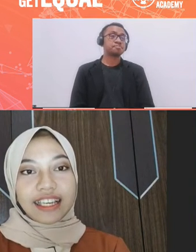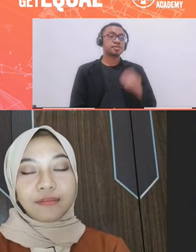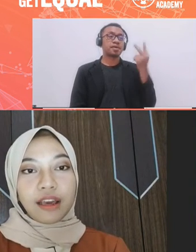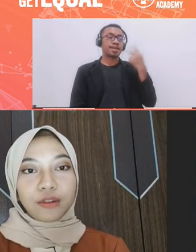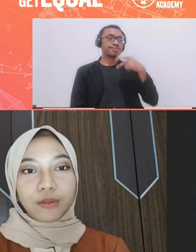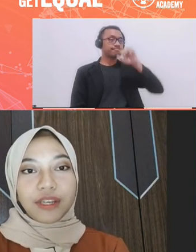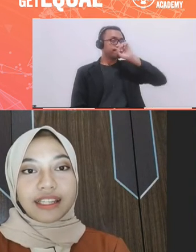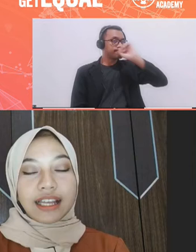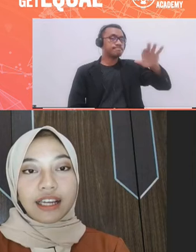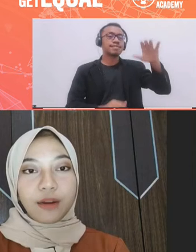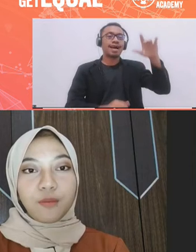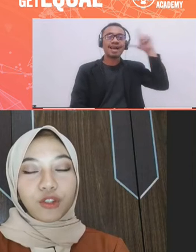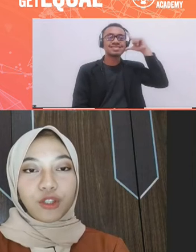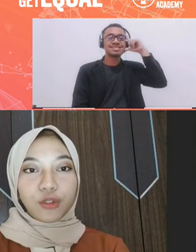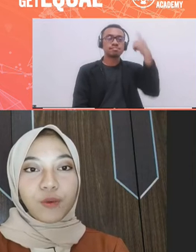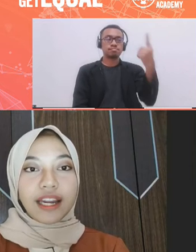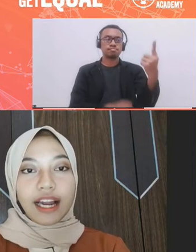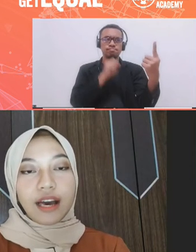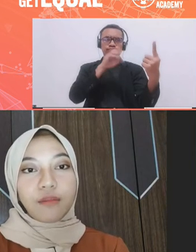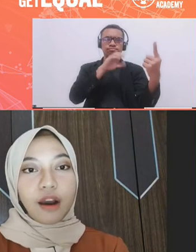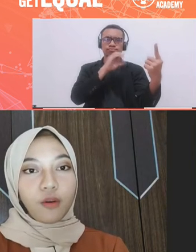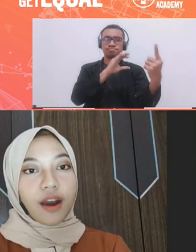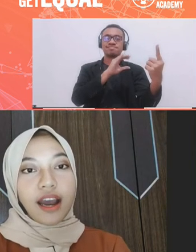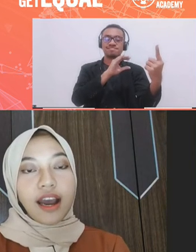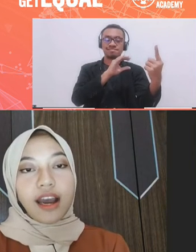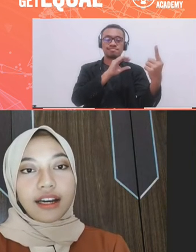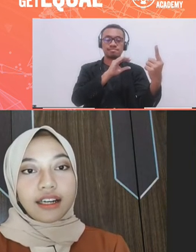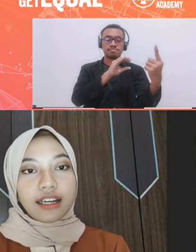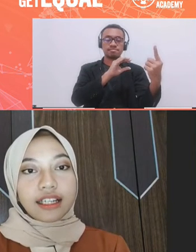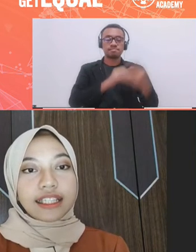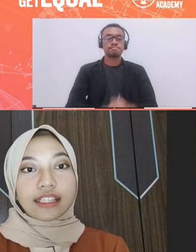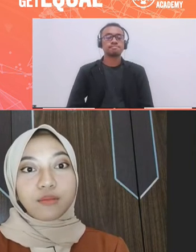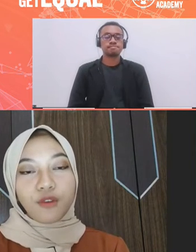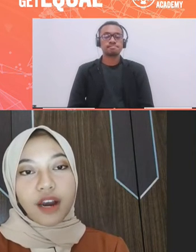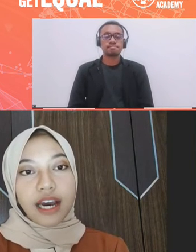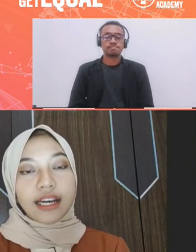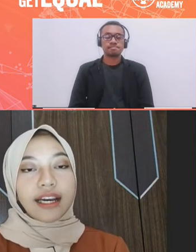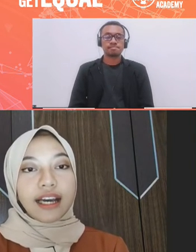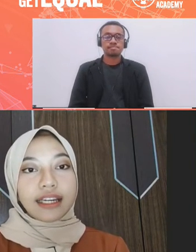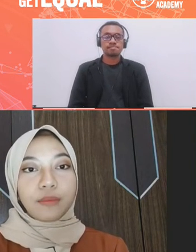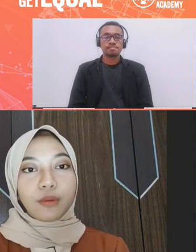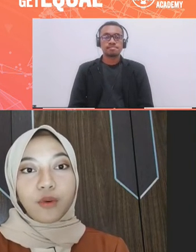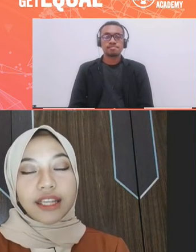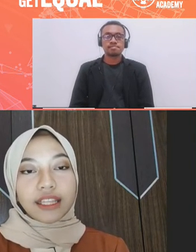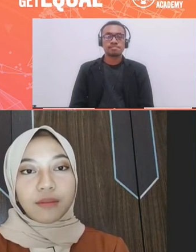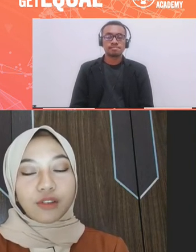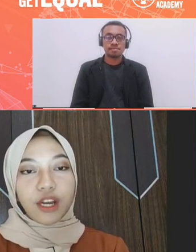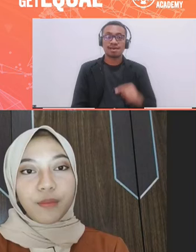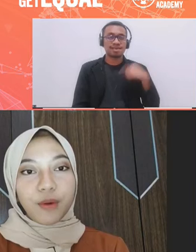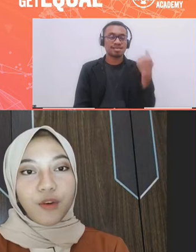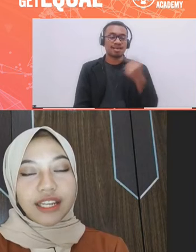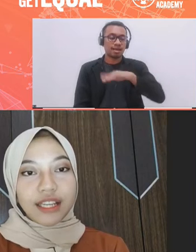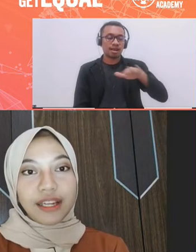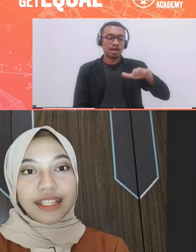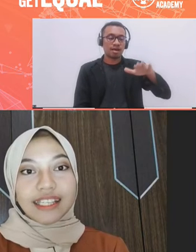Angki melalui Instagram waktu itu adalah bahwa kita semua anak perempuan, termasuk